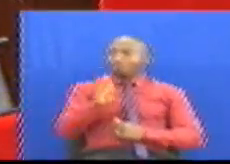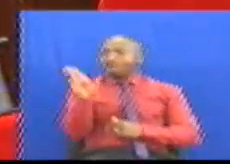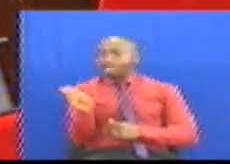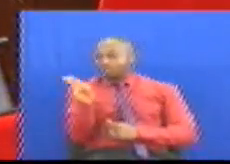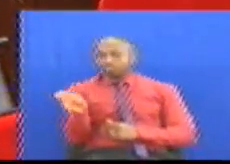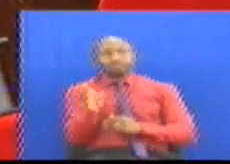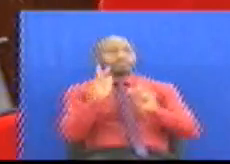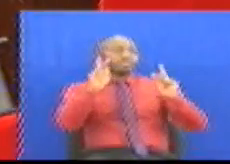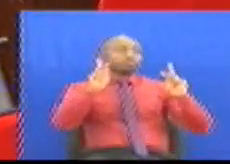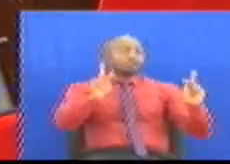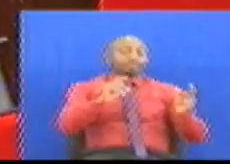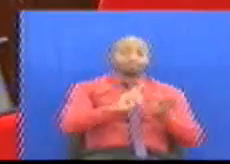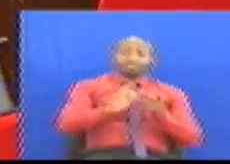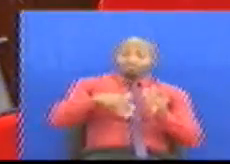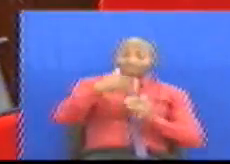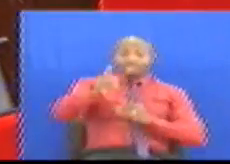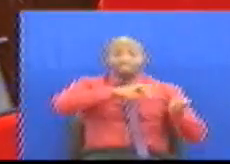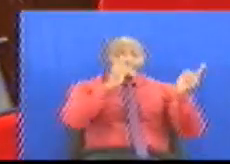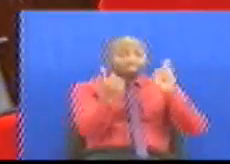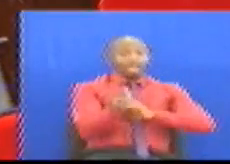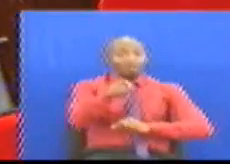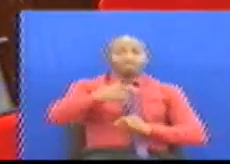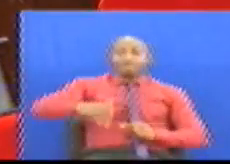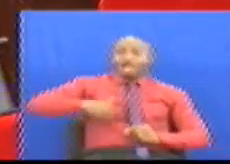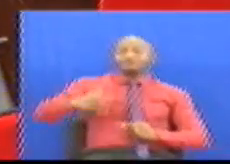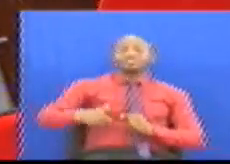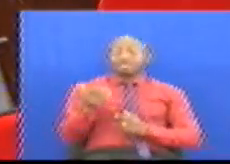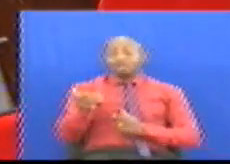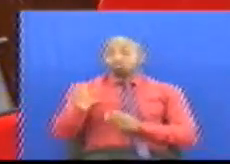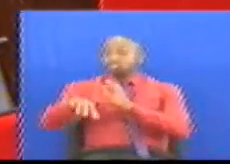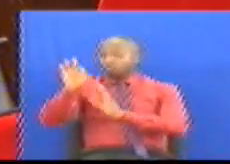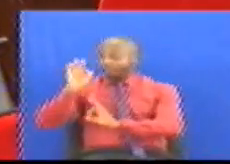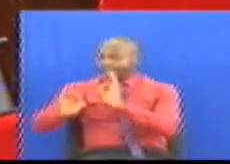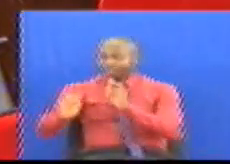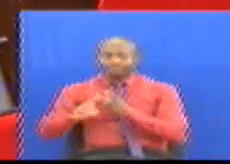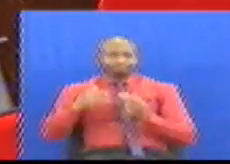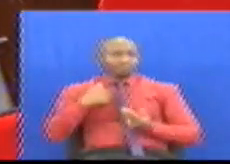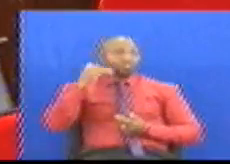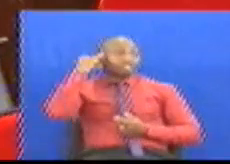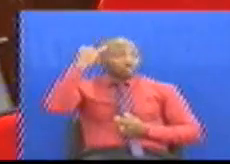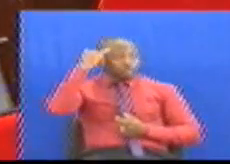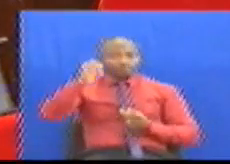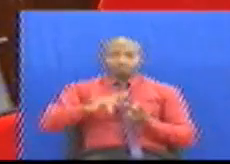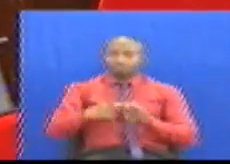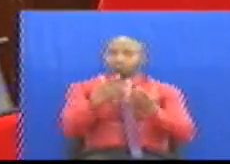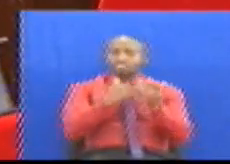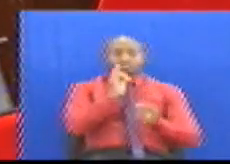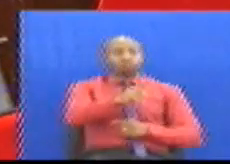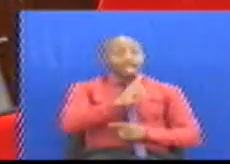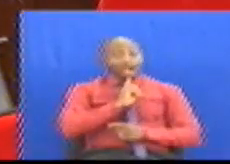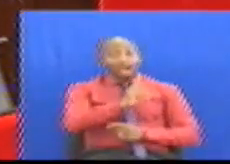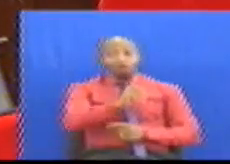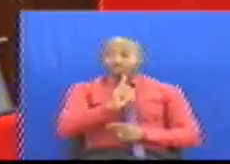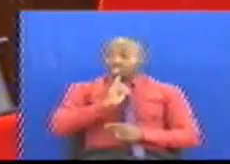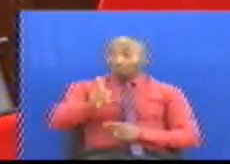kawaida kwamba baadaye wanajigeuza kuwa returning officer. Nilichokuwa na shauri mimi, kwa sababu tayari kuna kauli ambayo ilikuwa